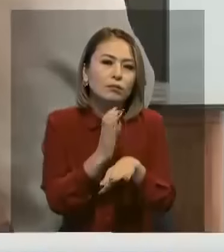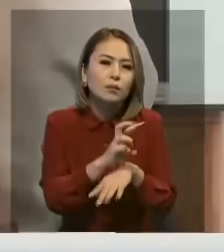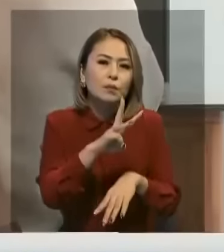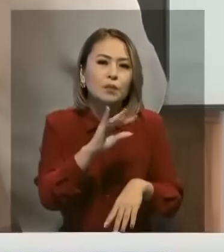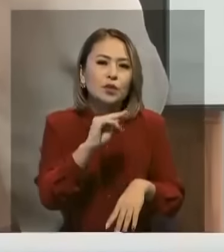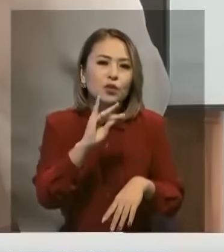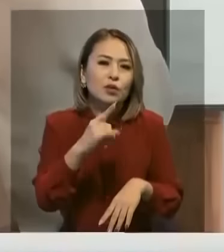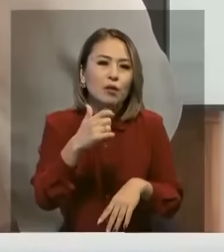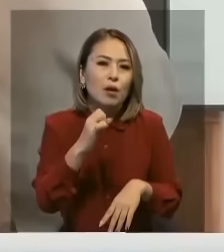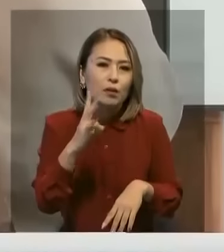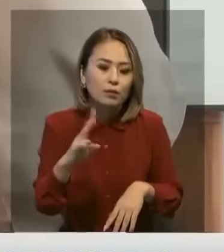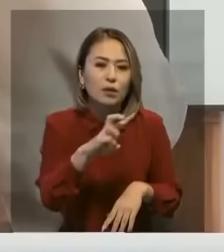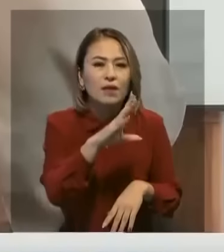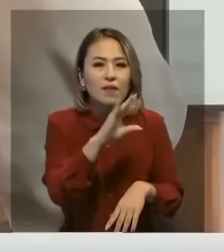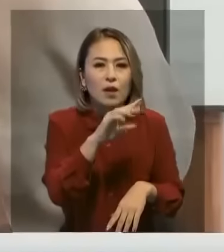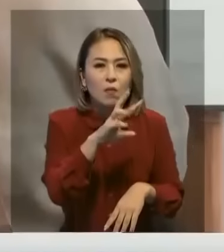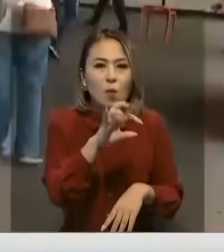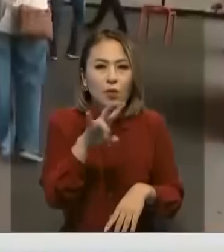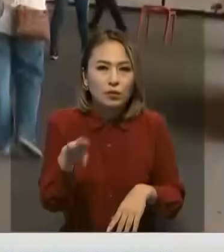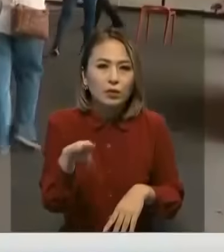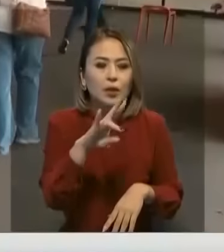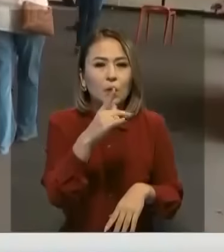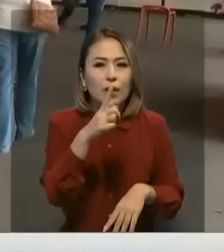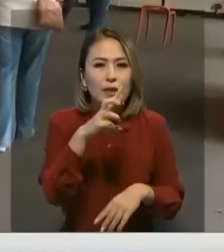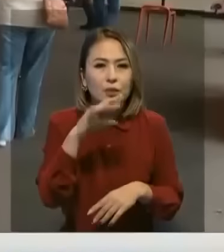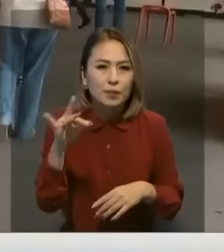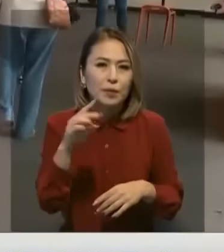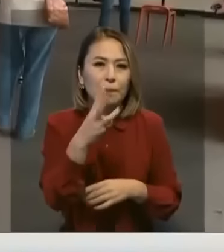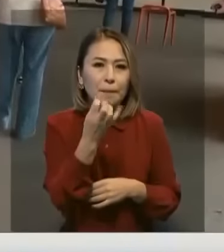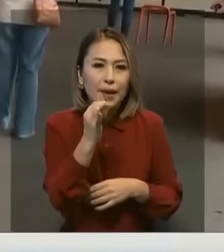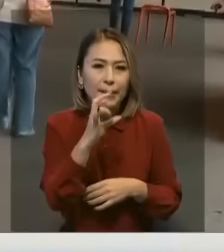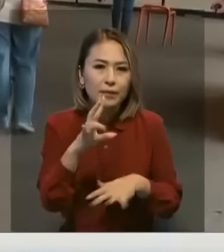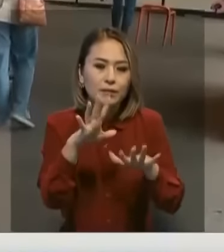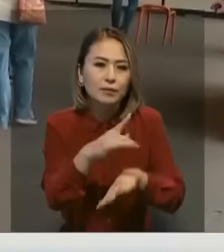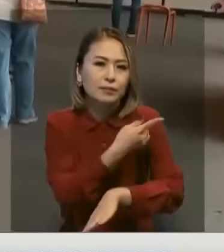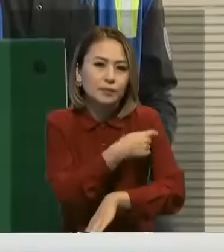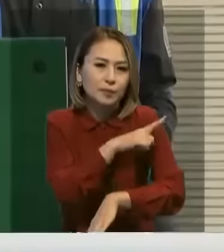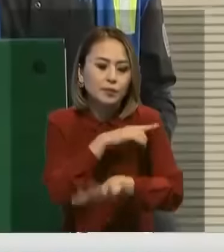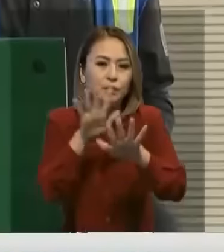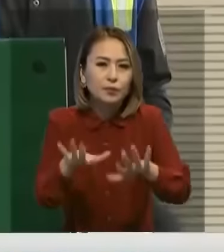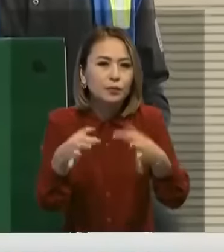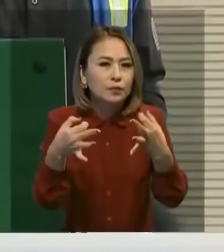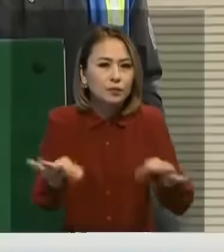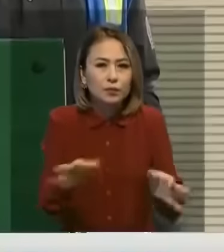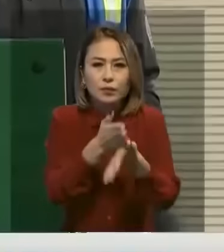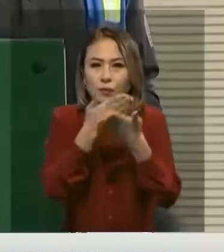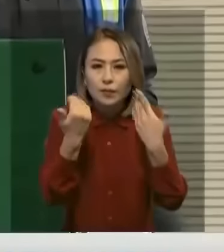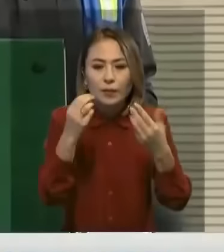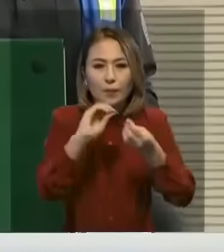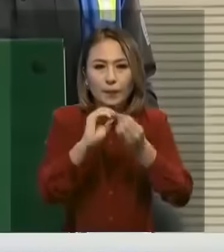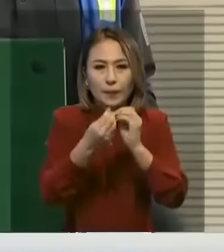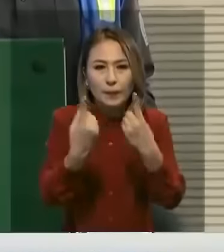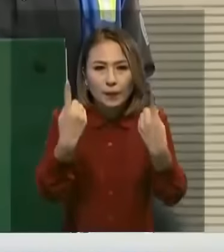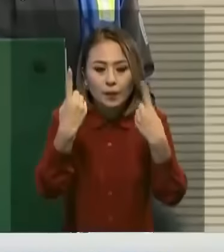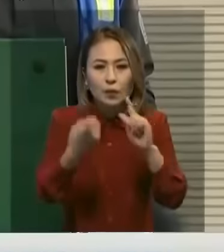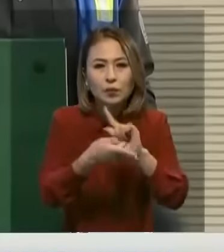келеді. Ал Мичиган, Вермонт, Нью-Гэмпшир және Мэйн штатындағы ауруханаларда бос орын жоқтың қасы.